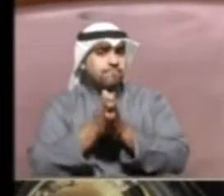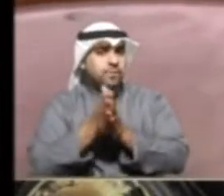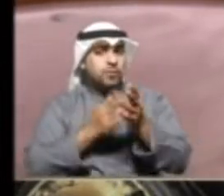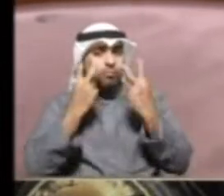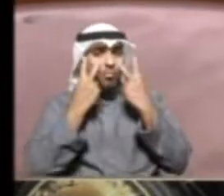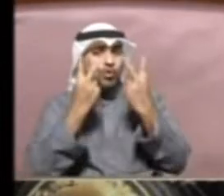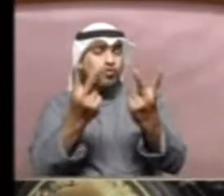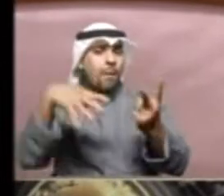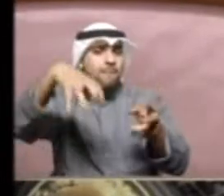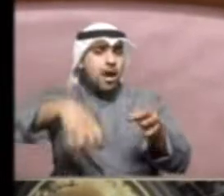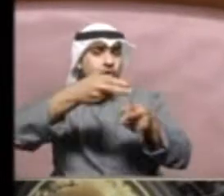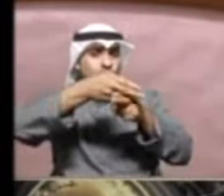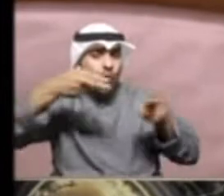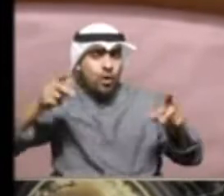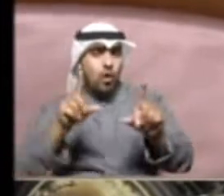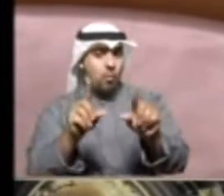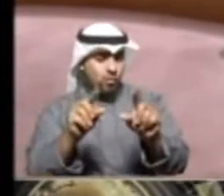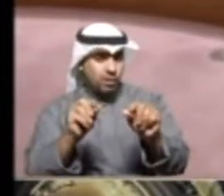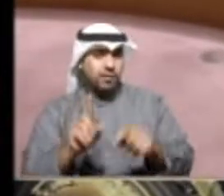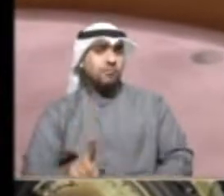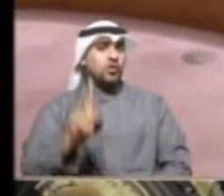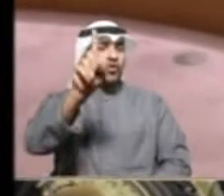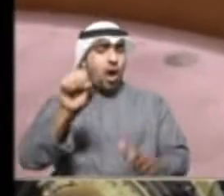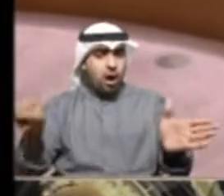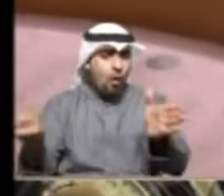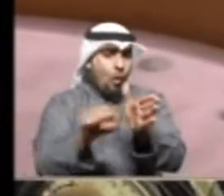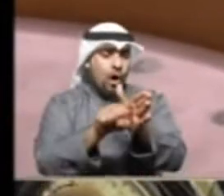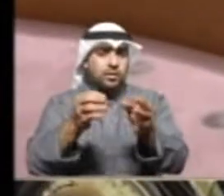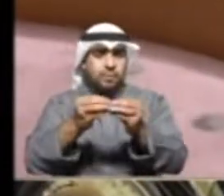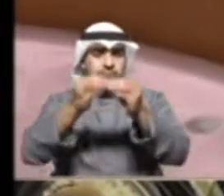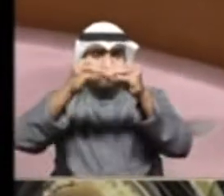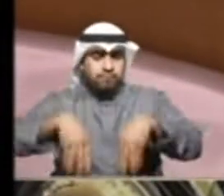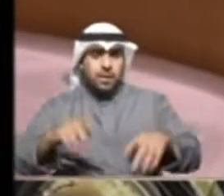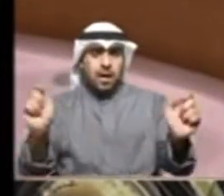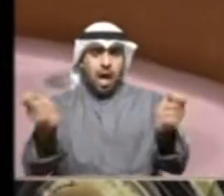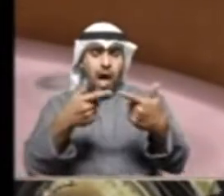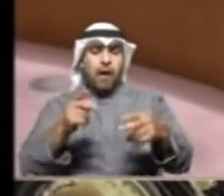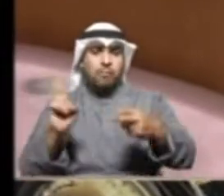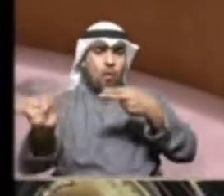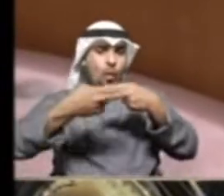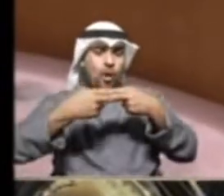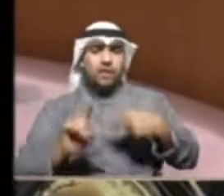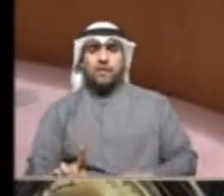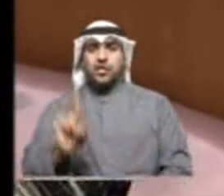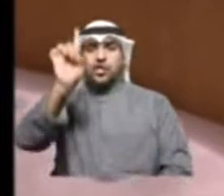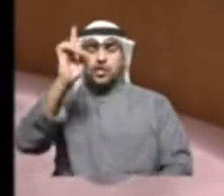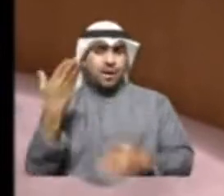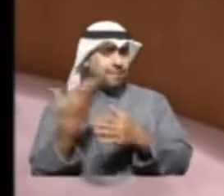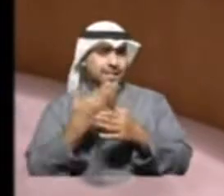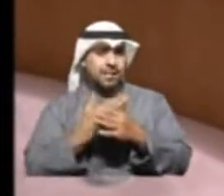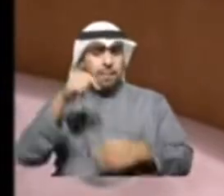تتولى رئاسة مجلس الأمن الدولي ضمن عضويتها غير الدائمة في المجلس وسط تحديات